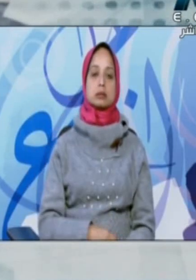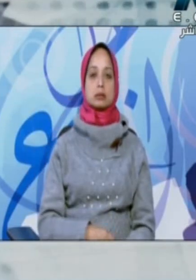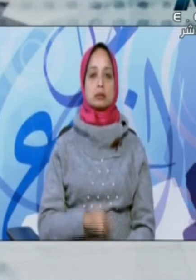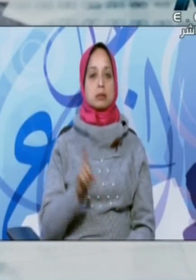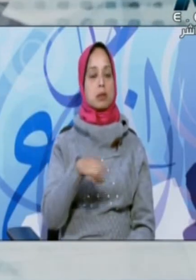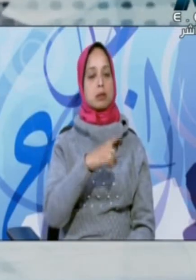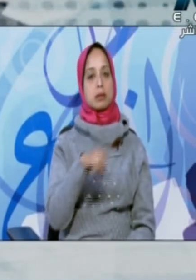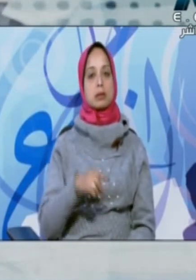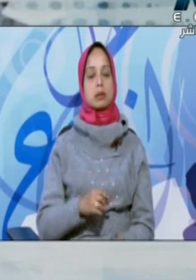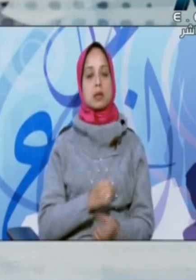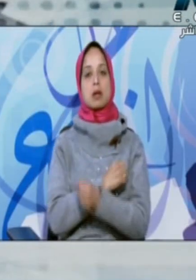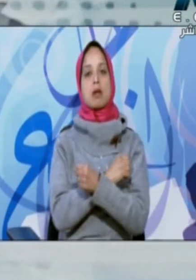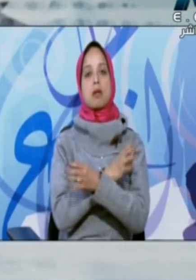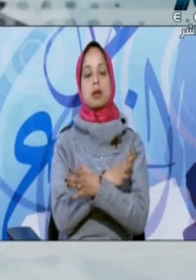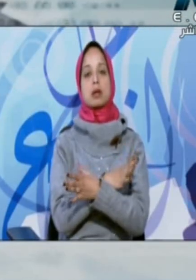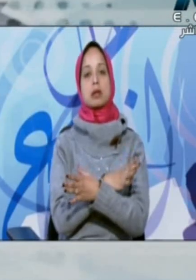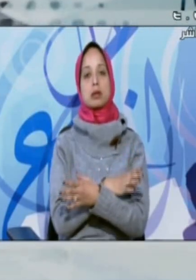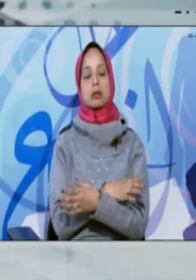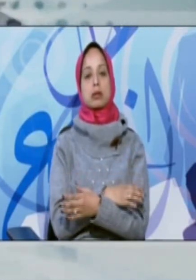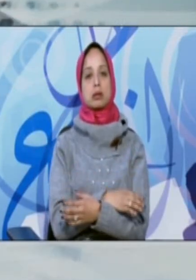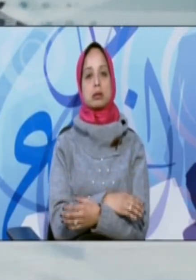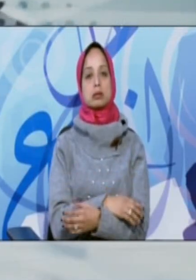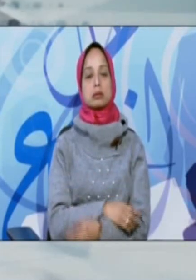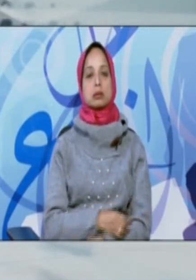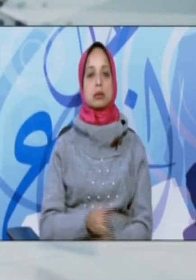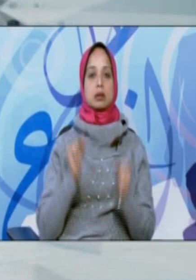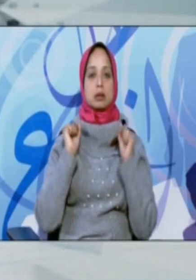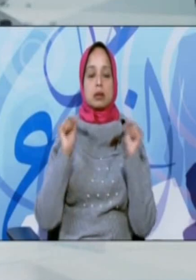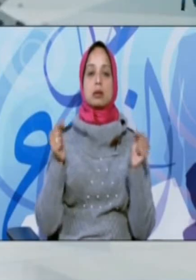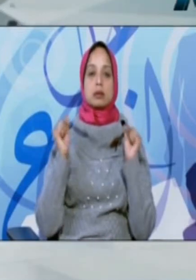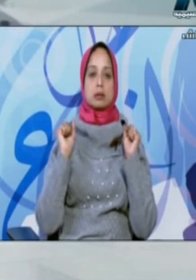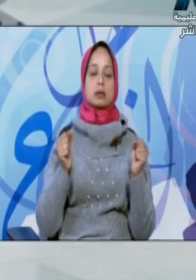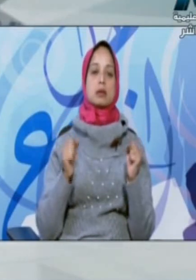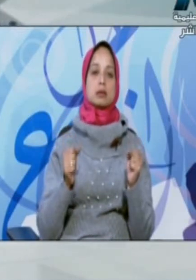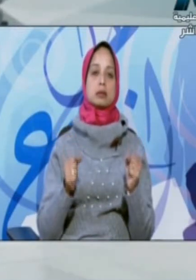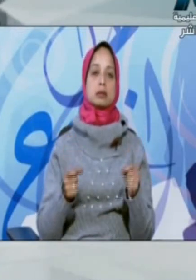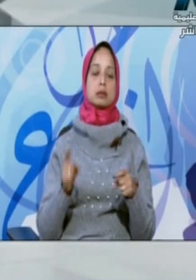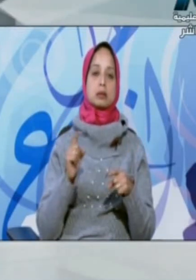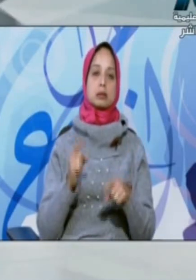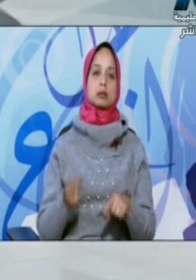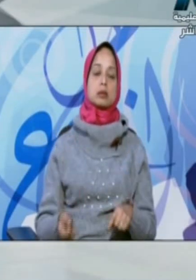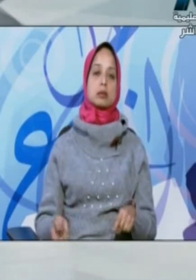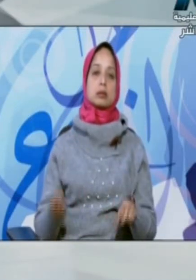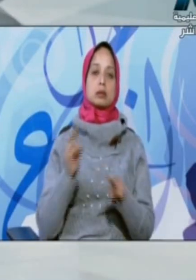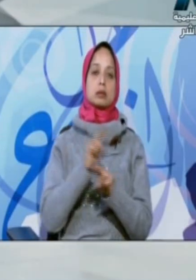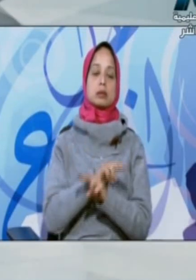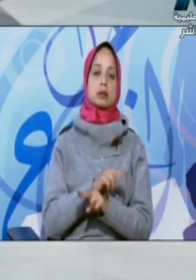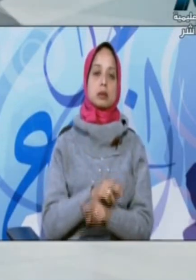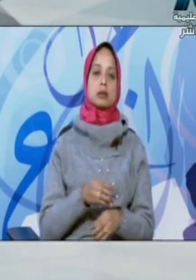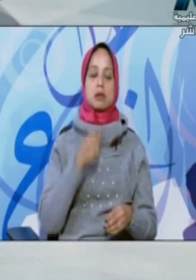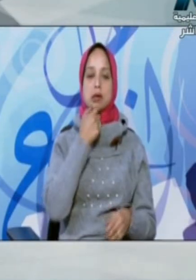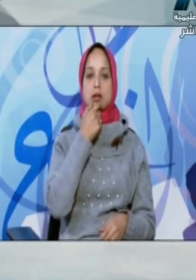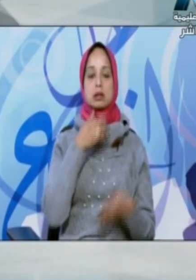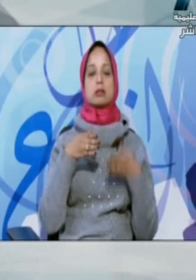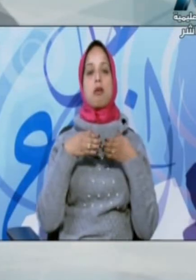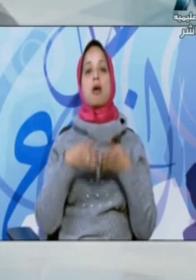وإطلاق الحرية للنضال ضد الإنجليز في القناة.